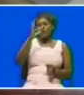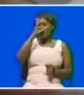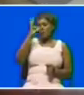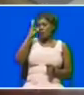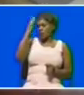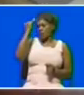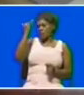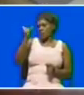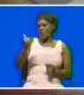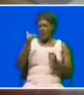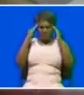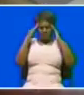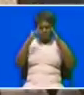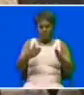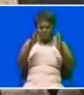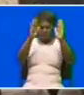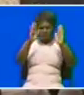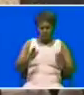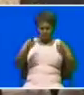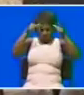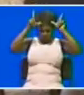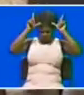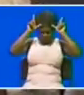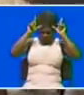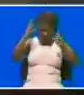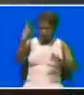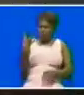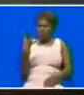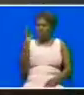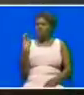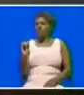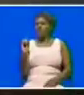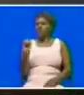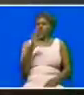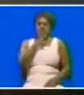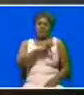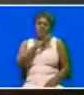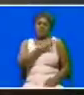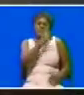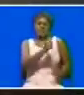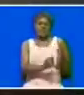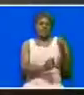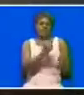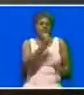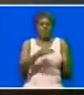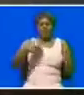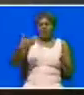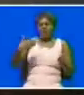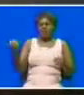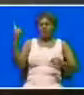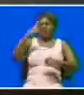kwa kuchukulia kwa uzito na muhimu ng'ombe wake 40 ambao wanamfaa kwa maziwa siku zote.